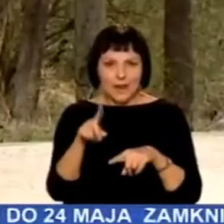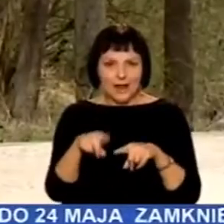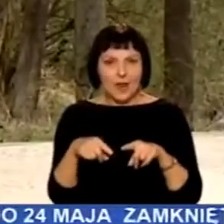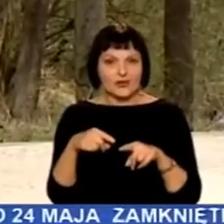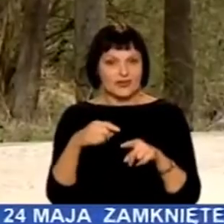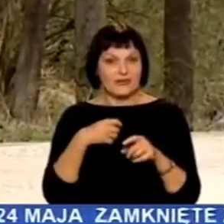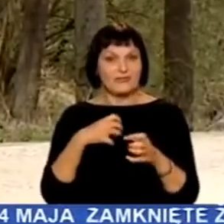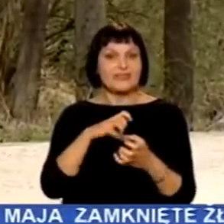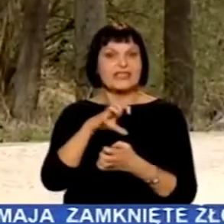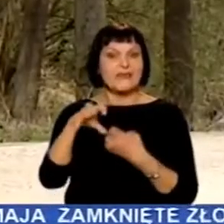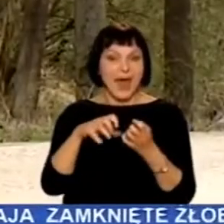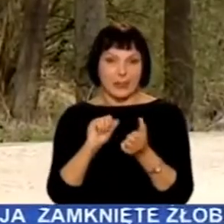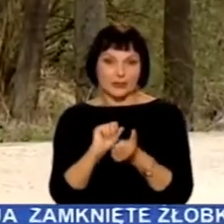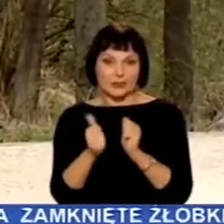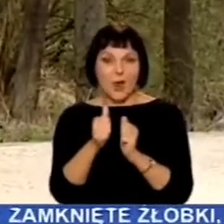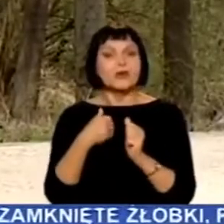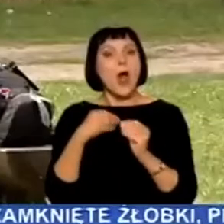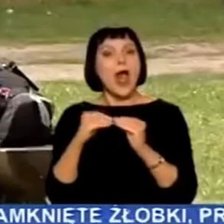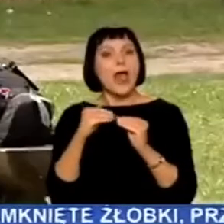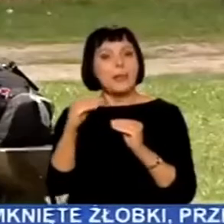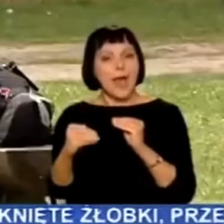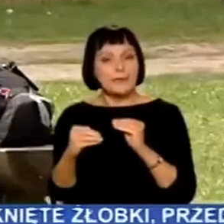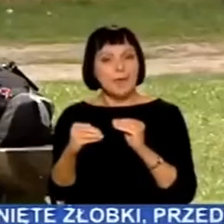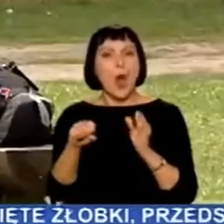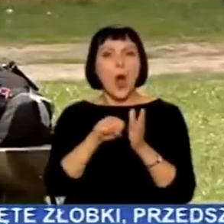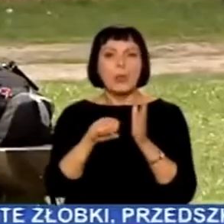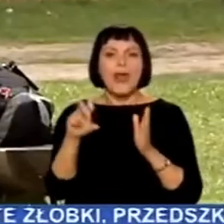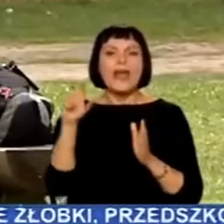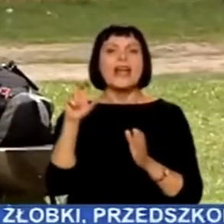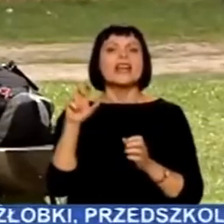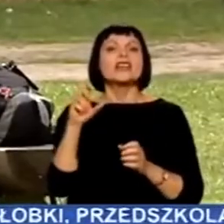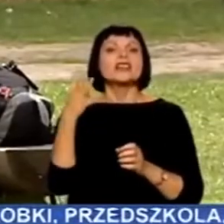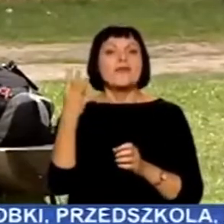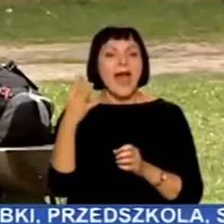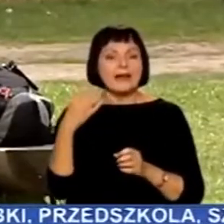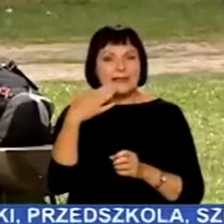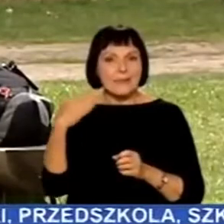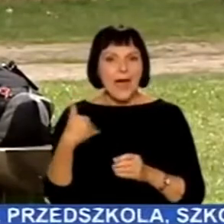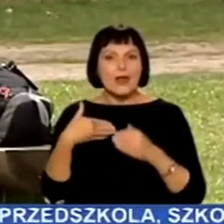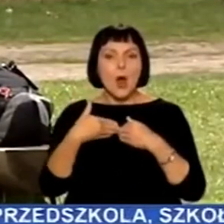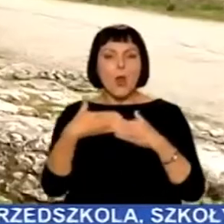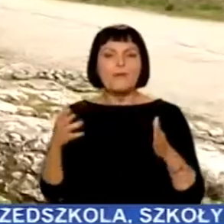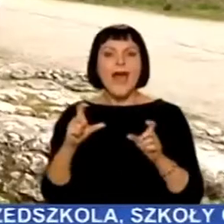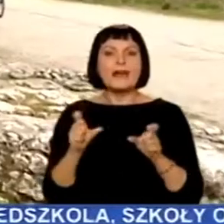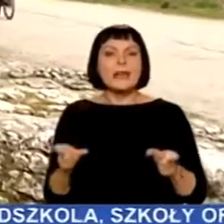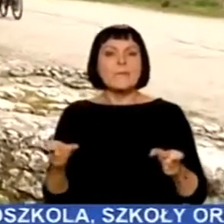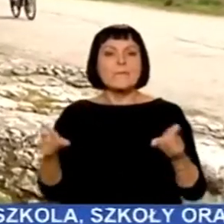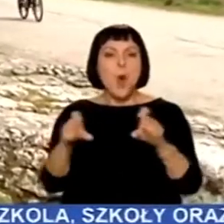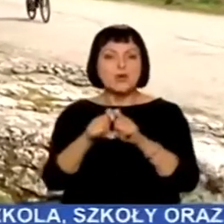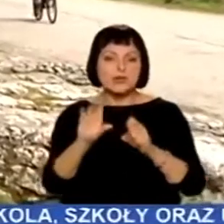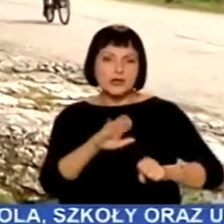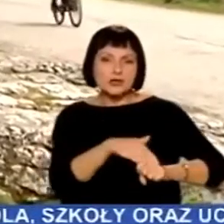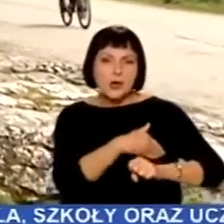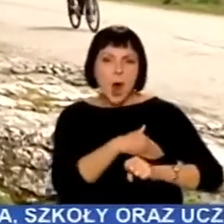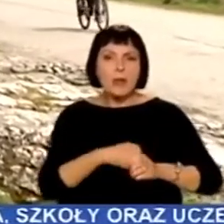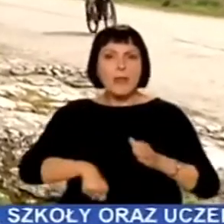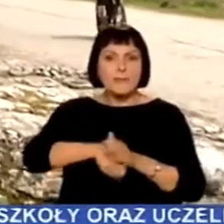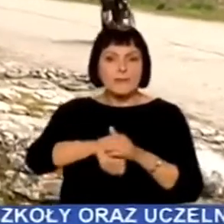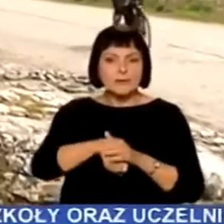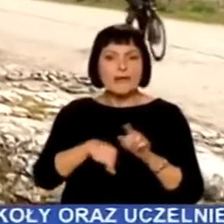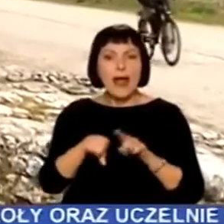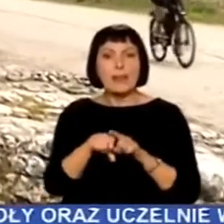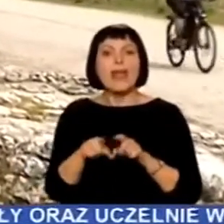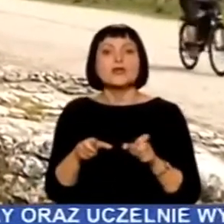świecie sportu będzie odbywał się etapami. Od 4 maja otwarte zostaną boiska szkolne i piłkarskie, a także